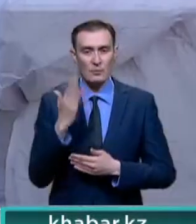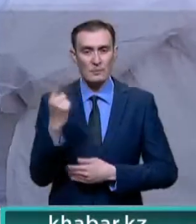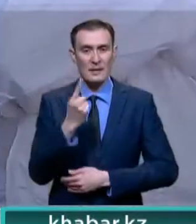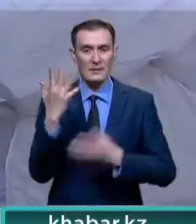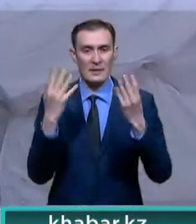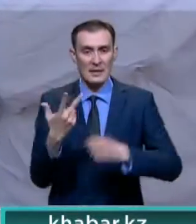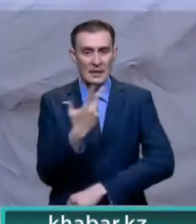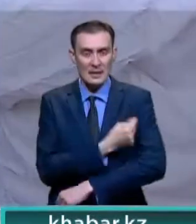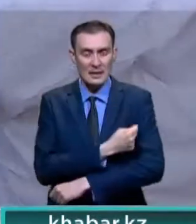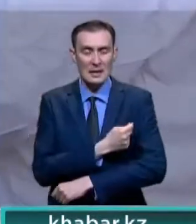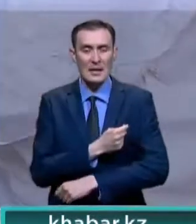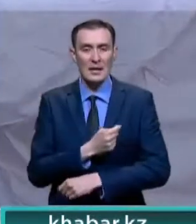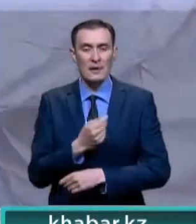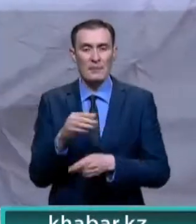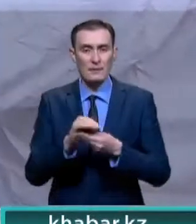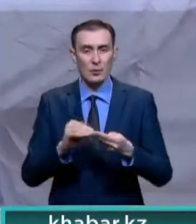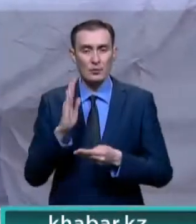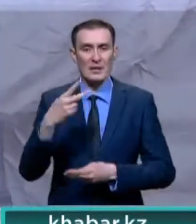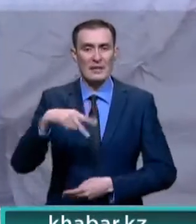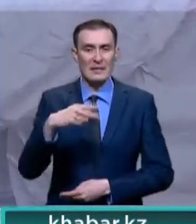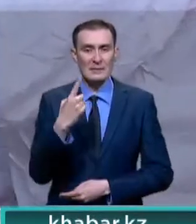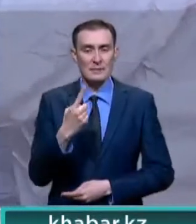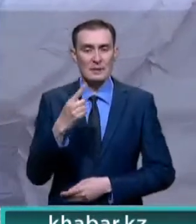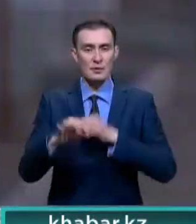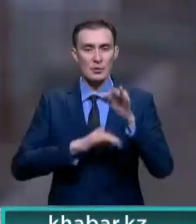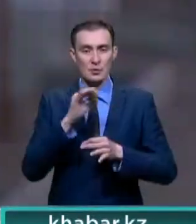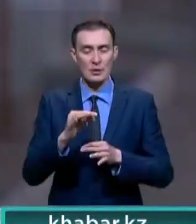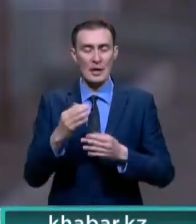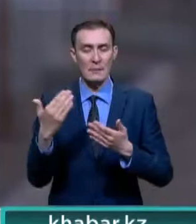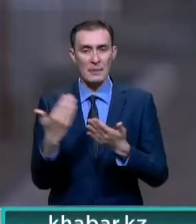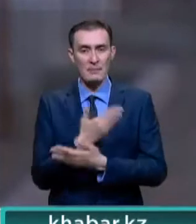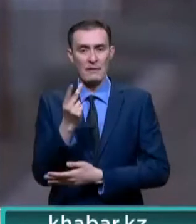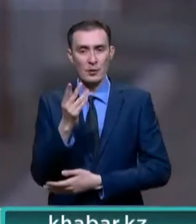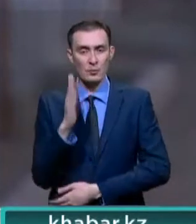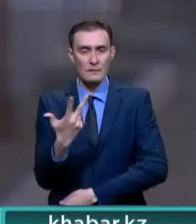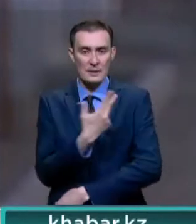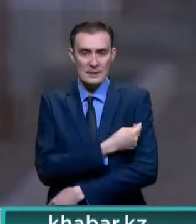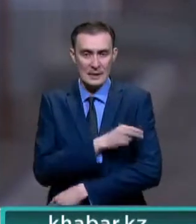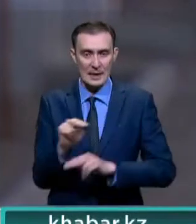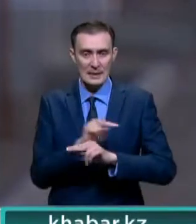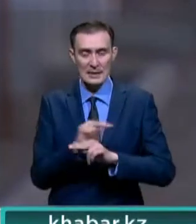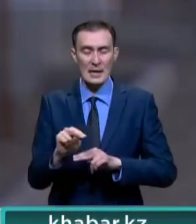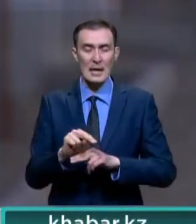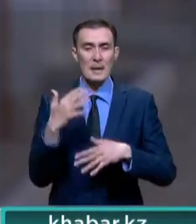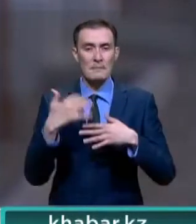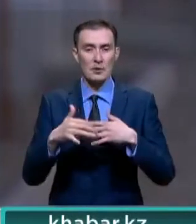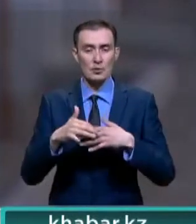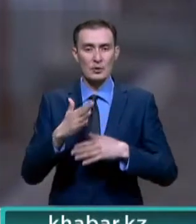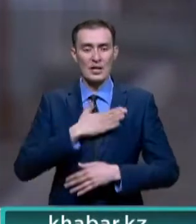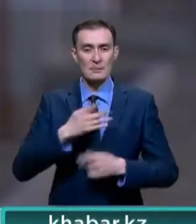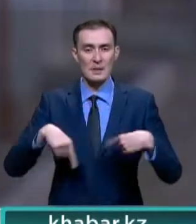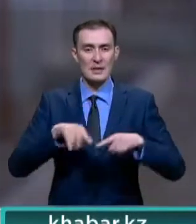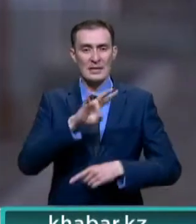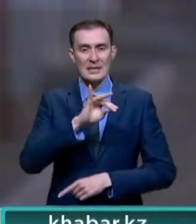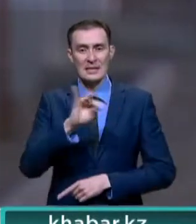день и с ревакцинацией на 21 сутки. На сегодняшний день между научно-исследовательским